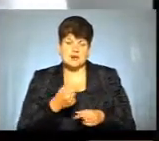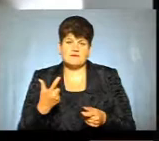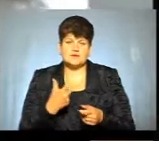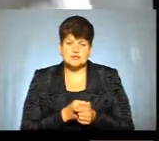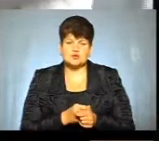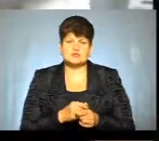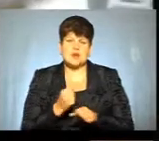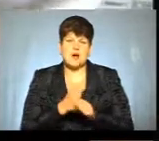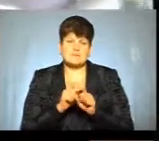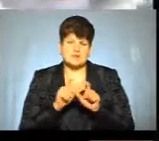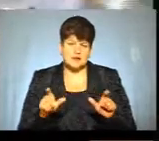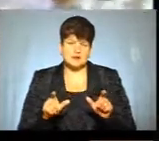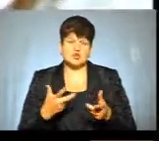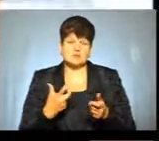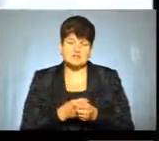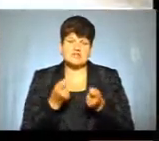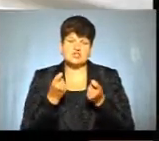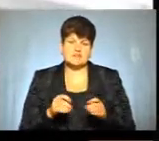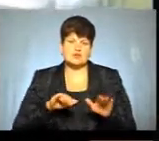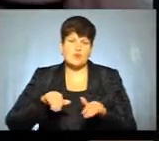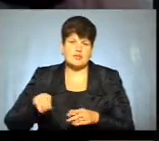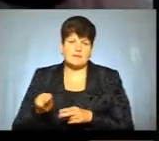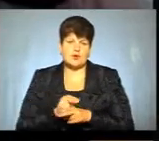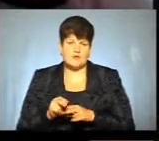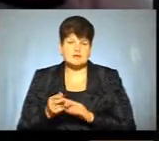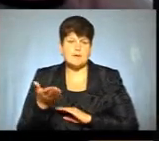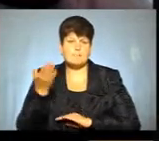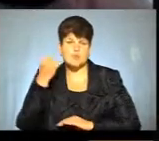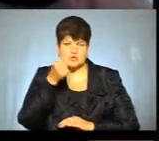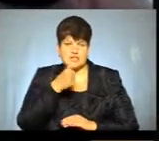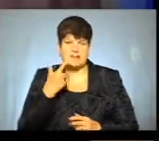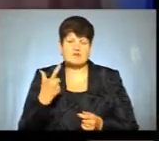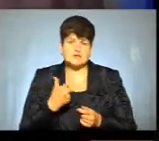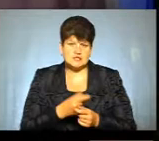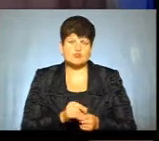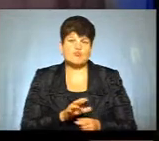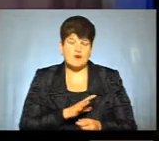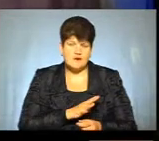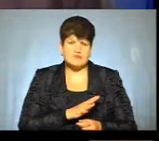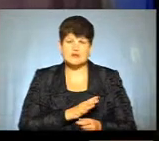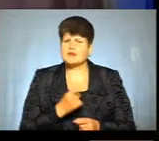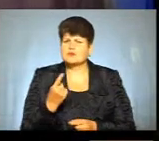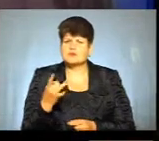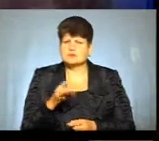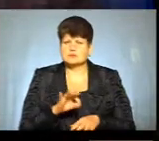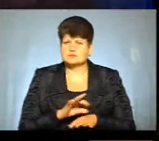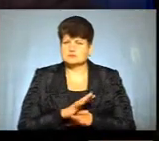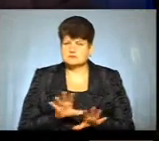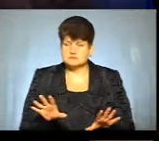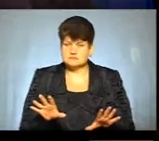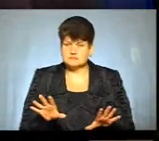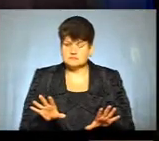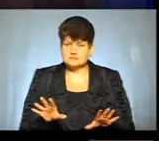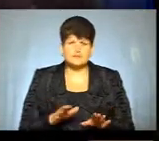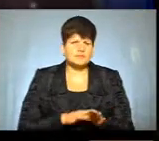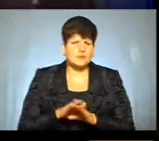щепитися дешевше, ніж потім лікуватися. Я пройшли рік вакцинувався, і я ні разу не болів. Цілий